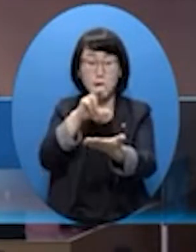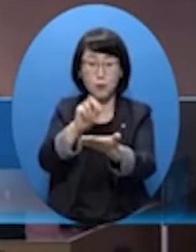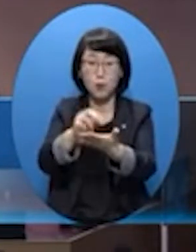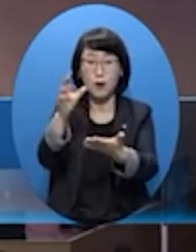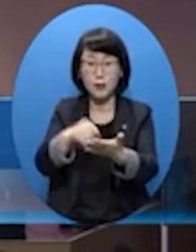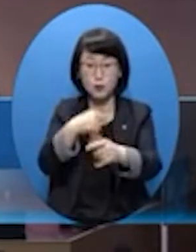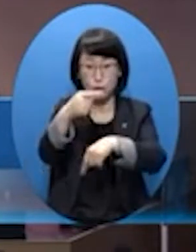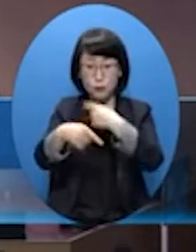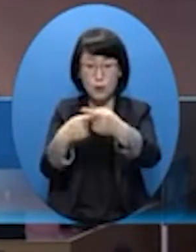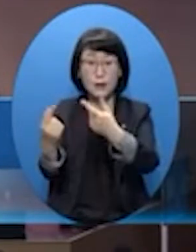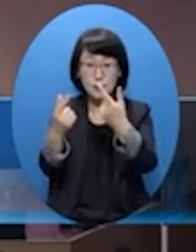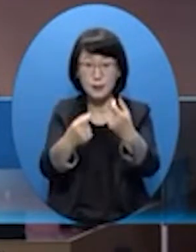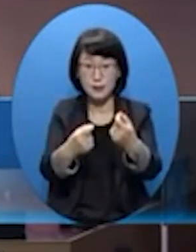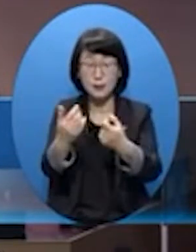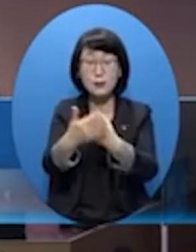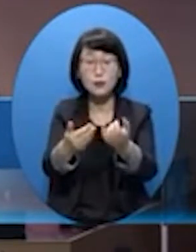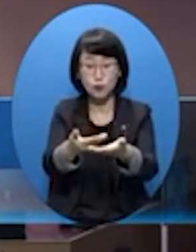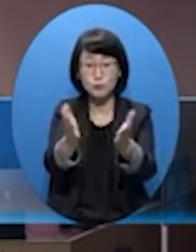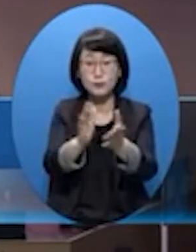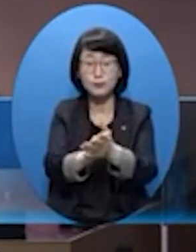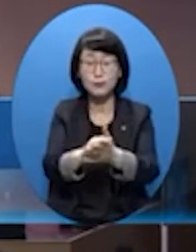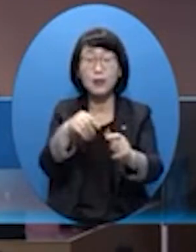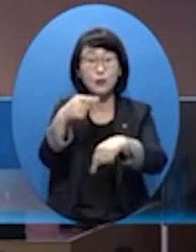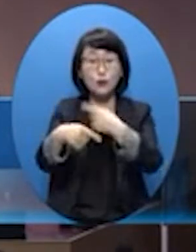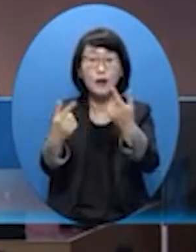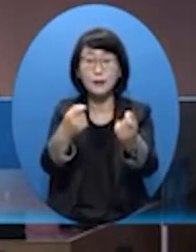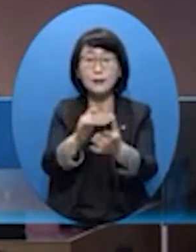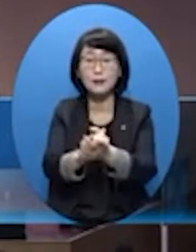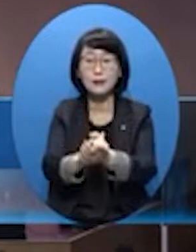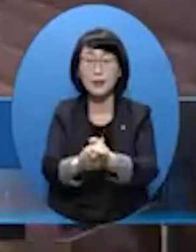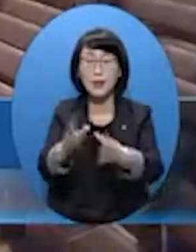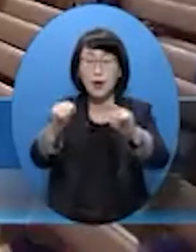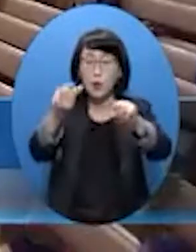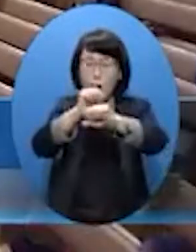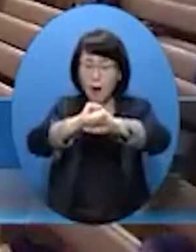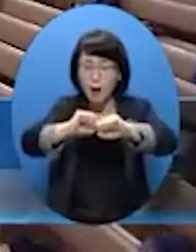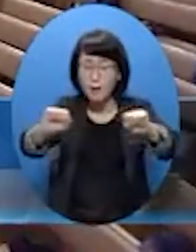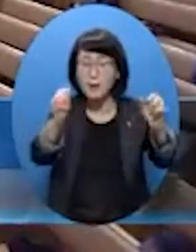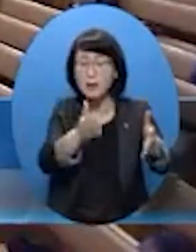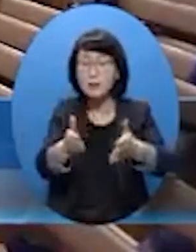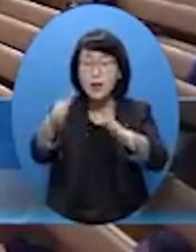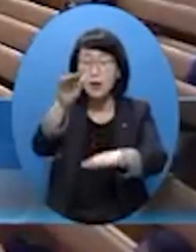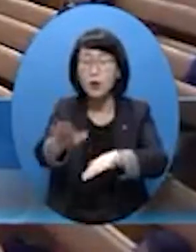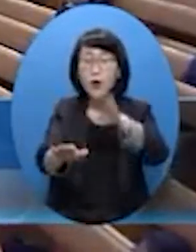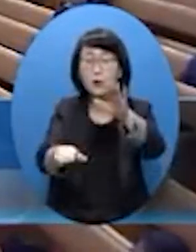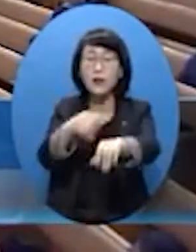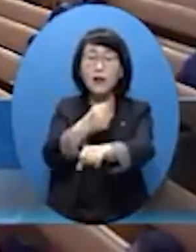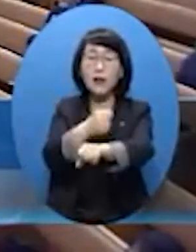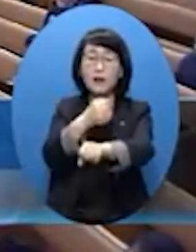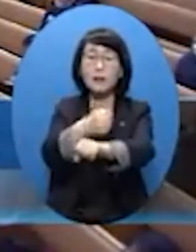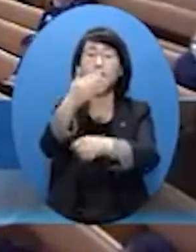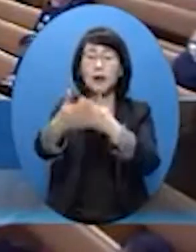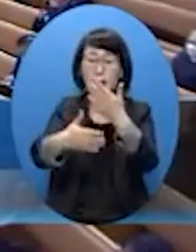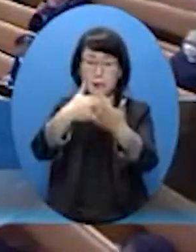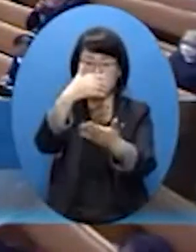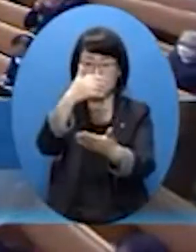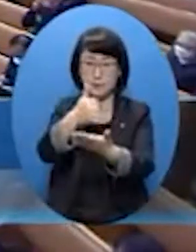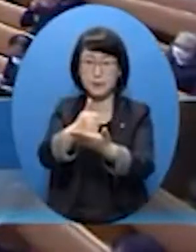함께 말씀을 나눈 건 압니다 제모 라면 따라 주시기 바랍니다 광야 끼를 걷게 하신 하나님